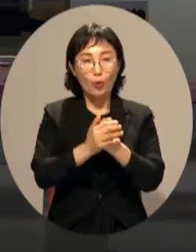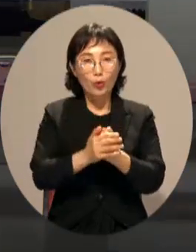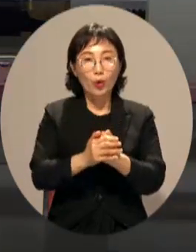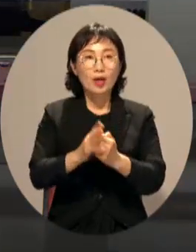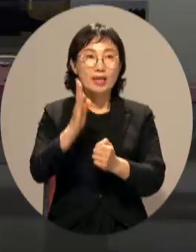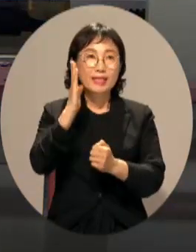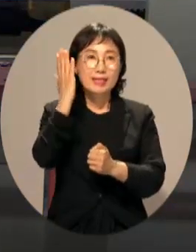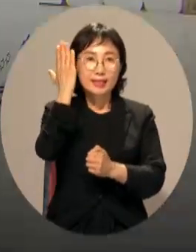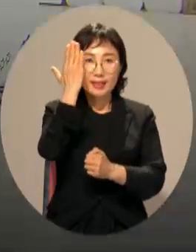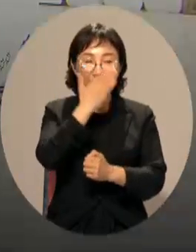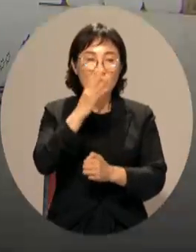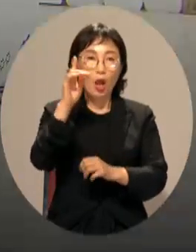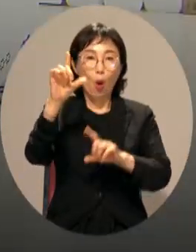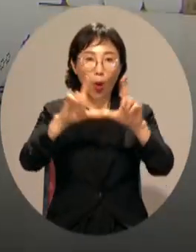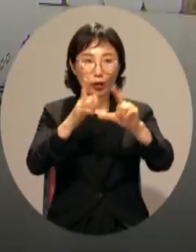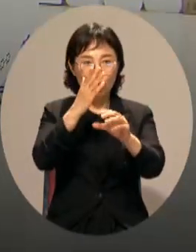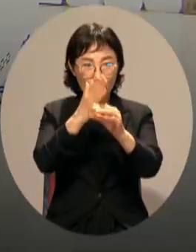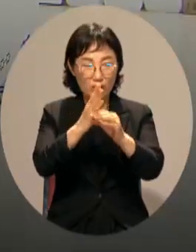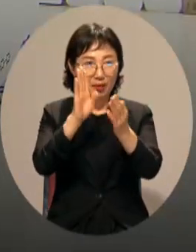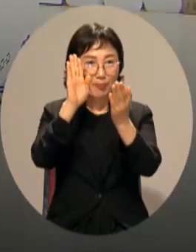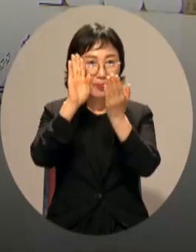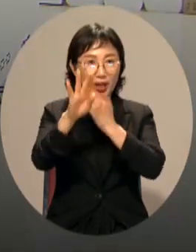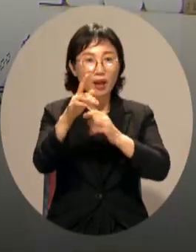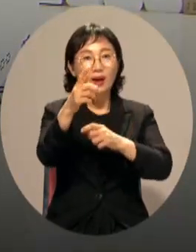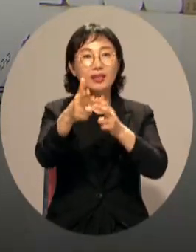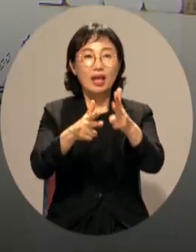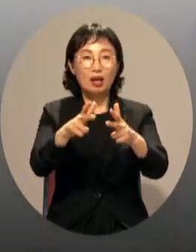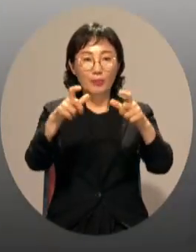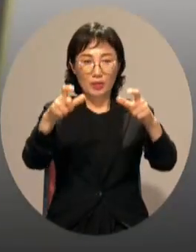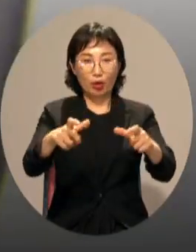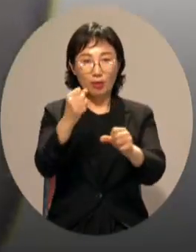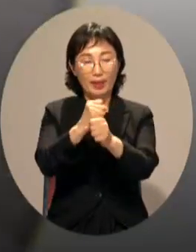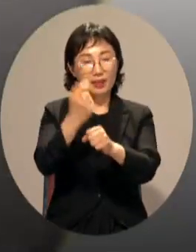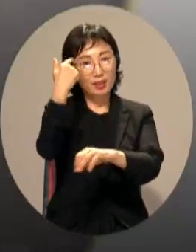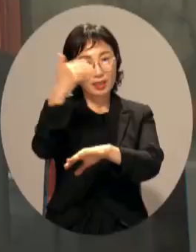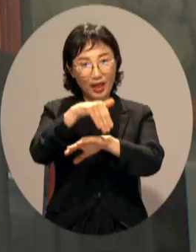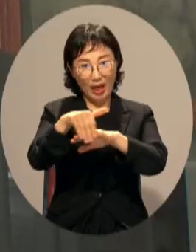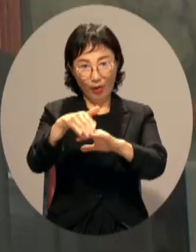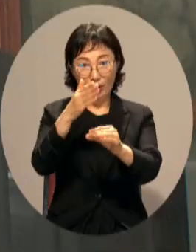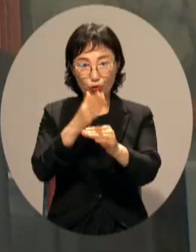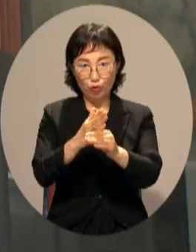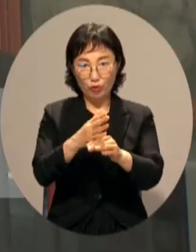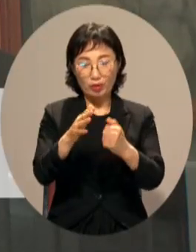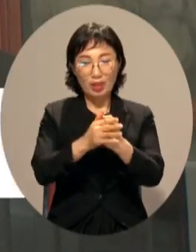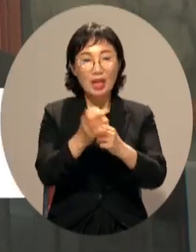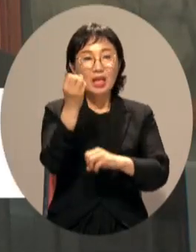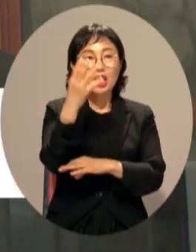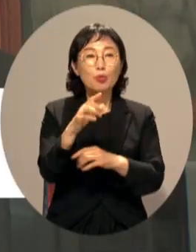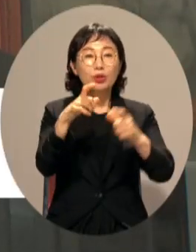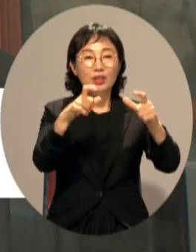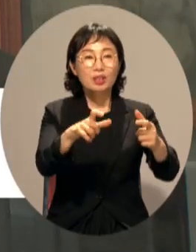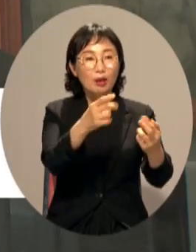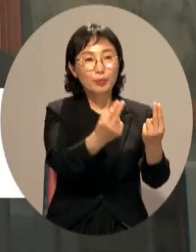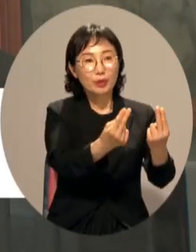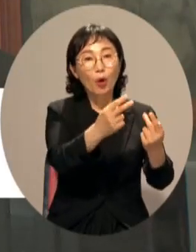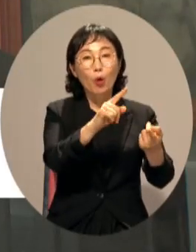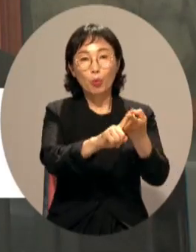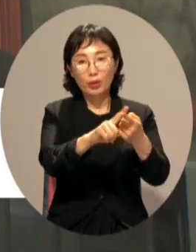중심의 미래형 산업단지로 만들겠다는 겁니다. 기존 산업단지에서 벗어나서 이제 입주